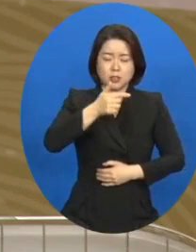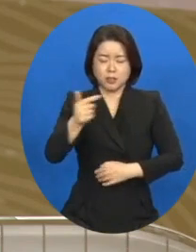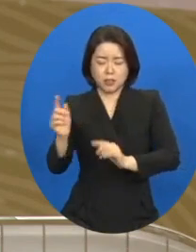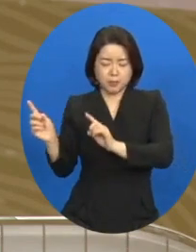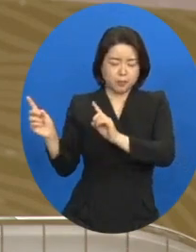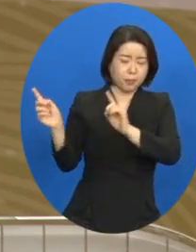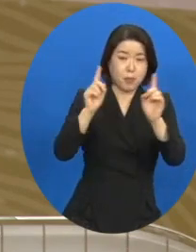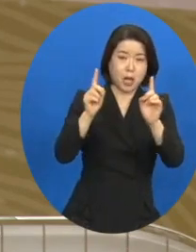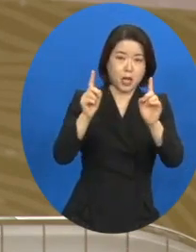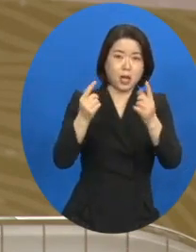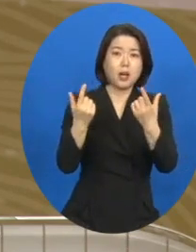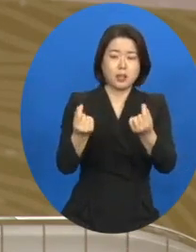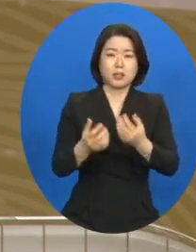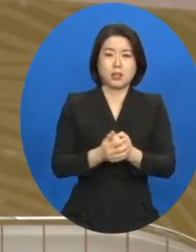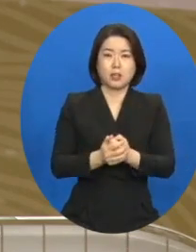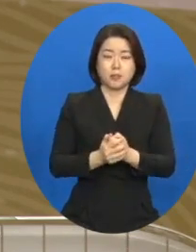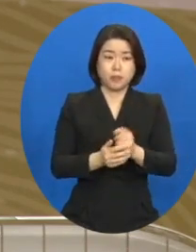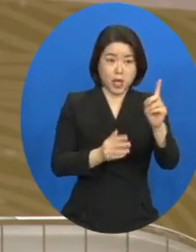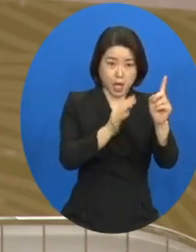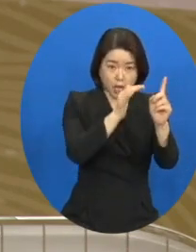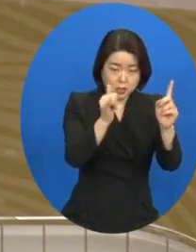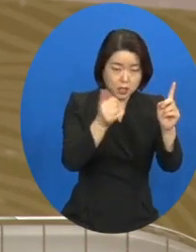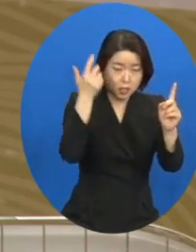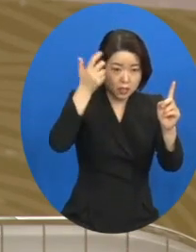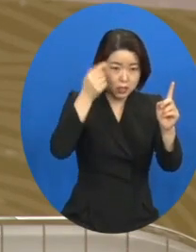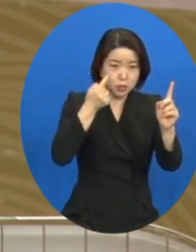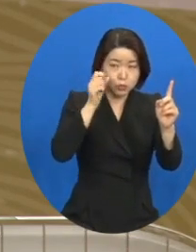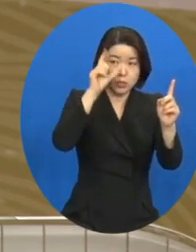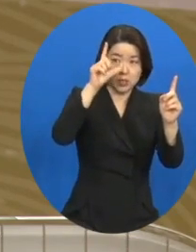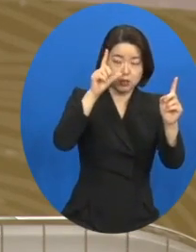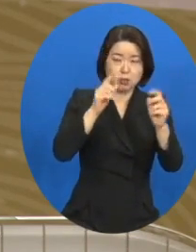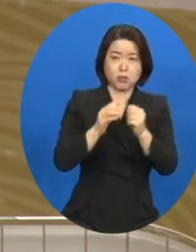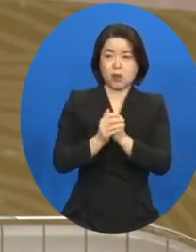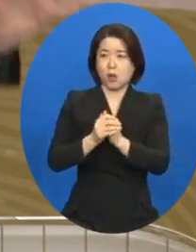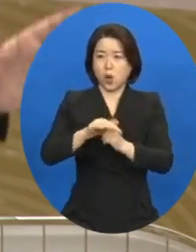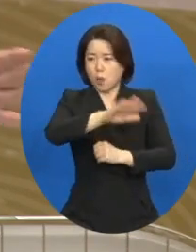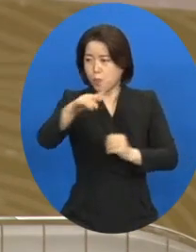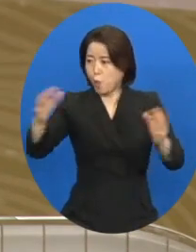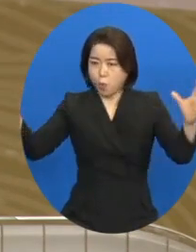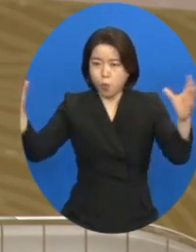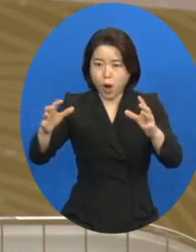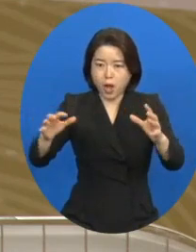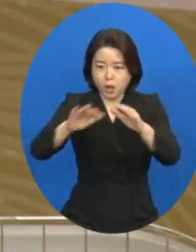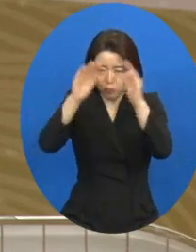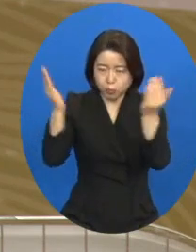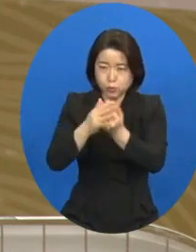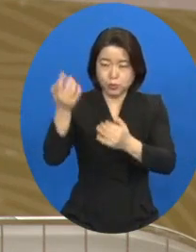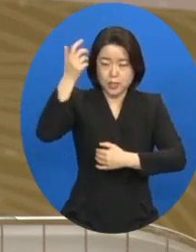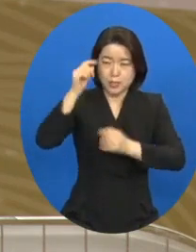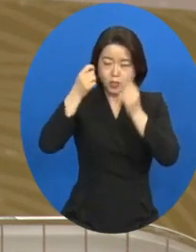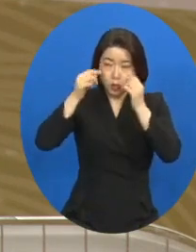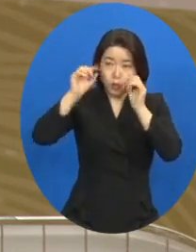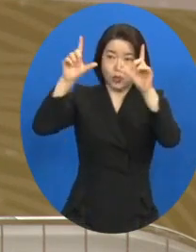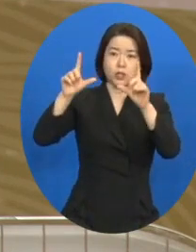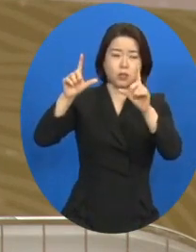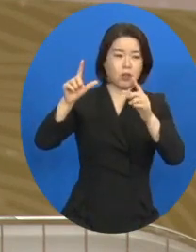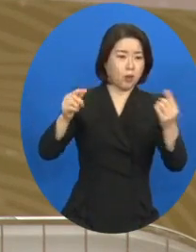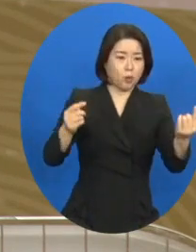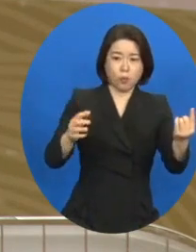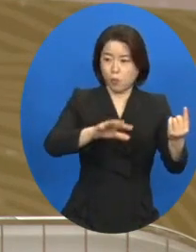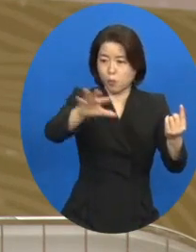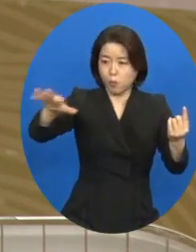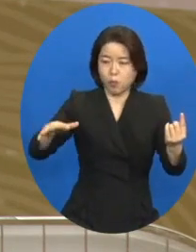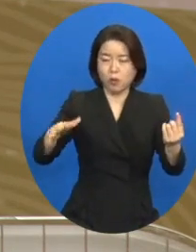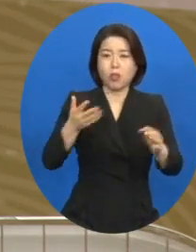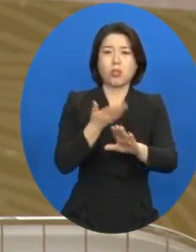대각성입니다. 한 사람이 영적인 눈이 뜨이는 것과 모인 회중 전체가 영적인 눈이 뜨이는 것은 완전히 다른